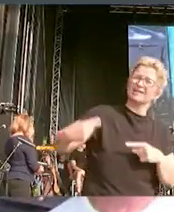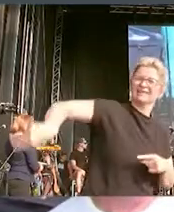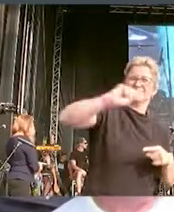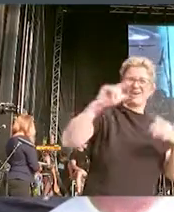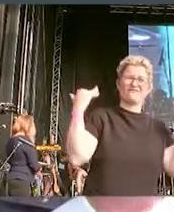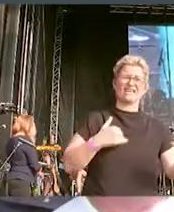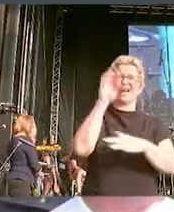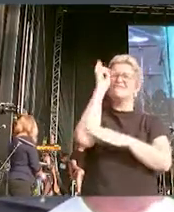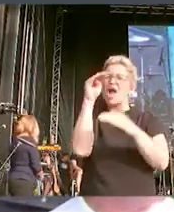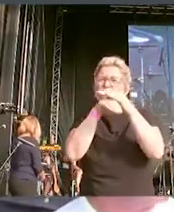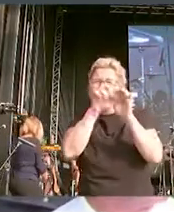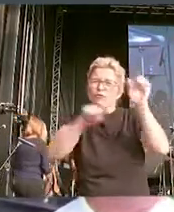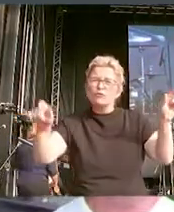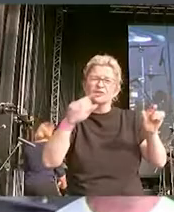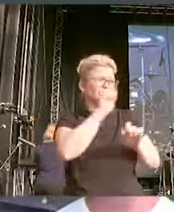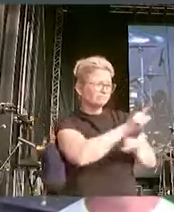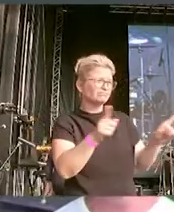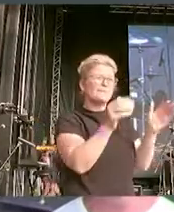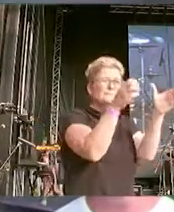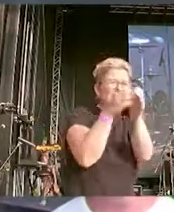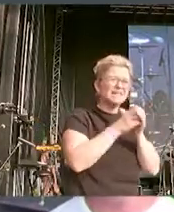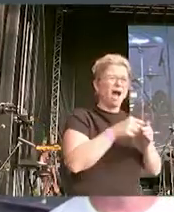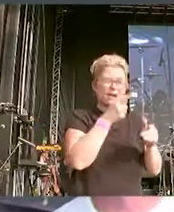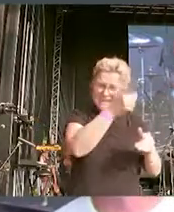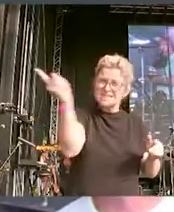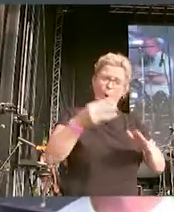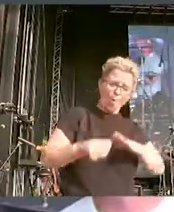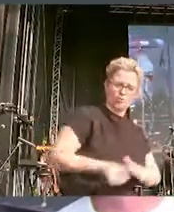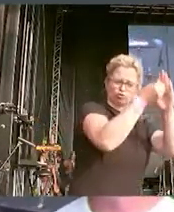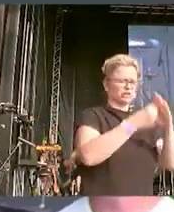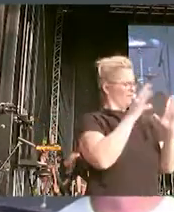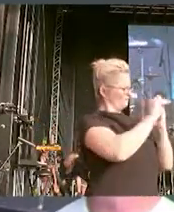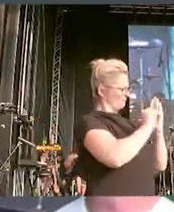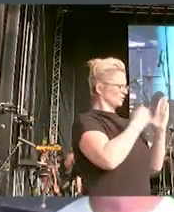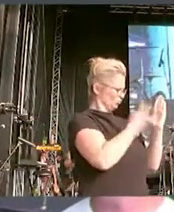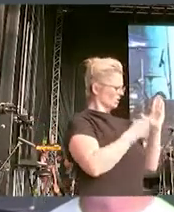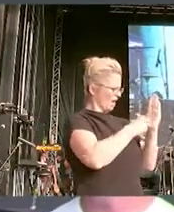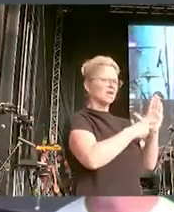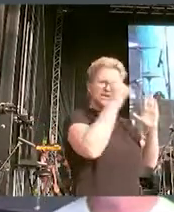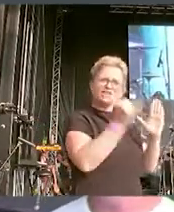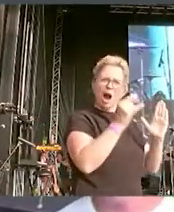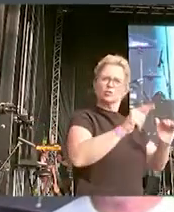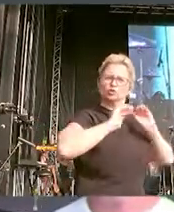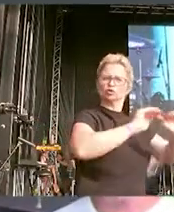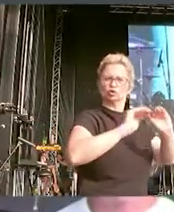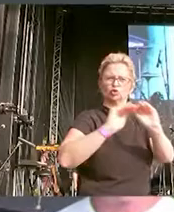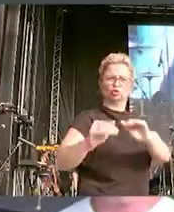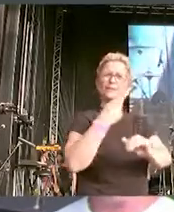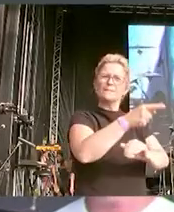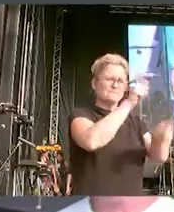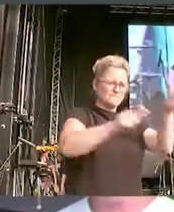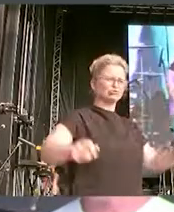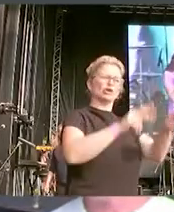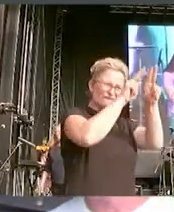von Geflüchteten und Minderheiten, die nach unserer Verfassung unantastbar sein sollen. Die Würde dieser